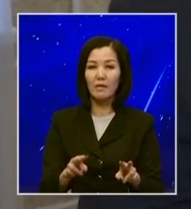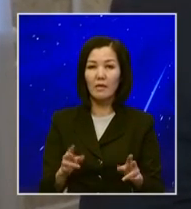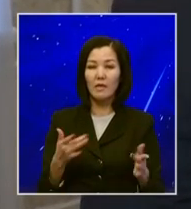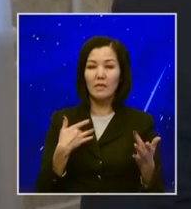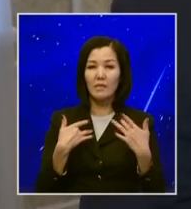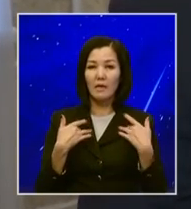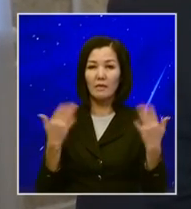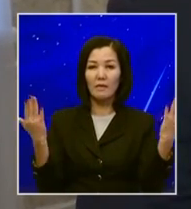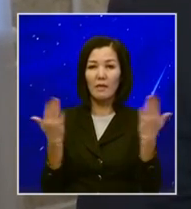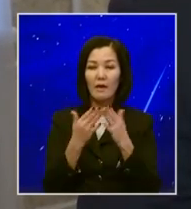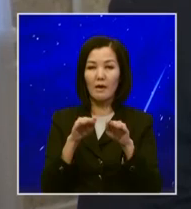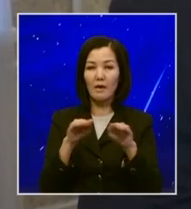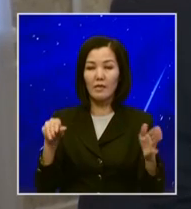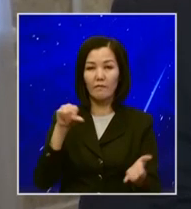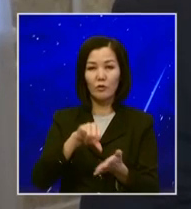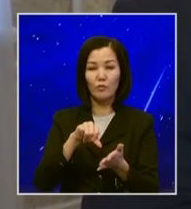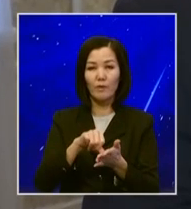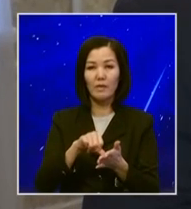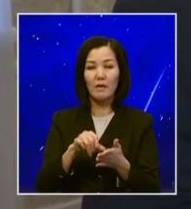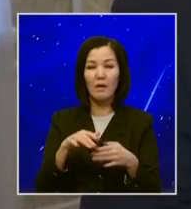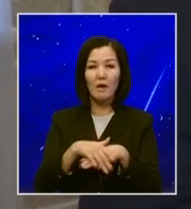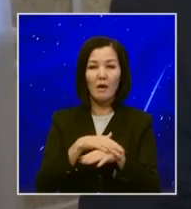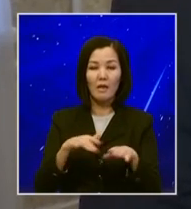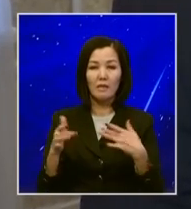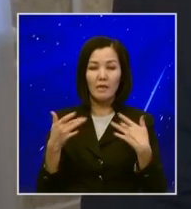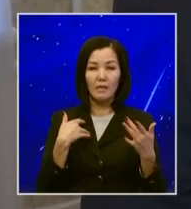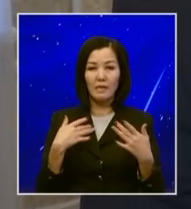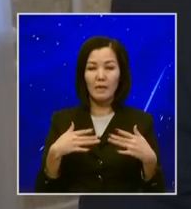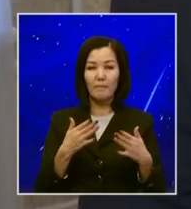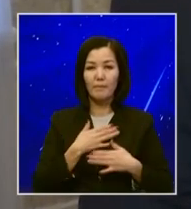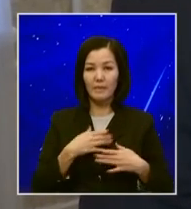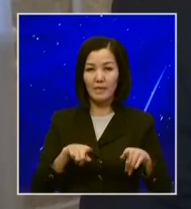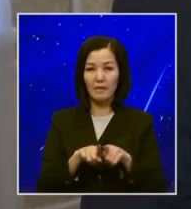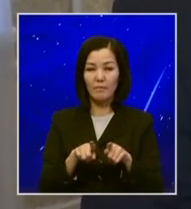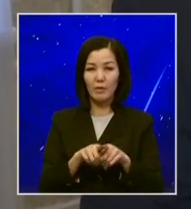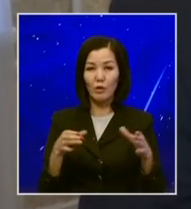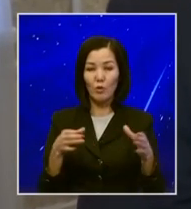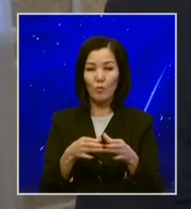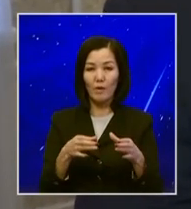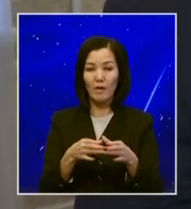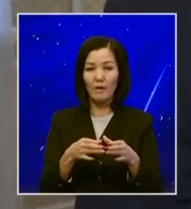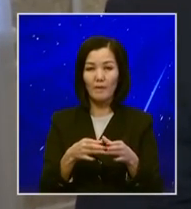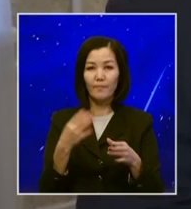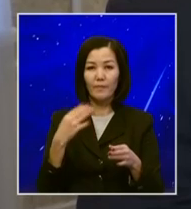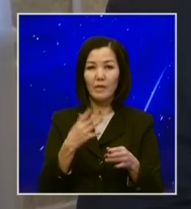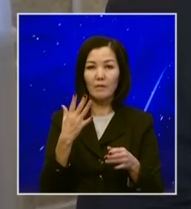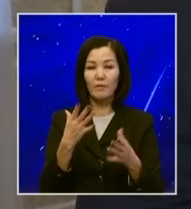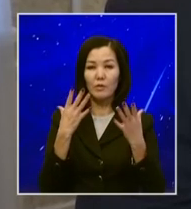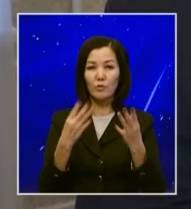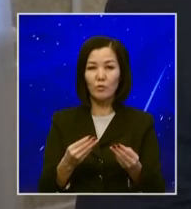уақыт 45 күн. Ал енді жергілікті халық театрларына, біз секілді труппаға ол 45 күн